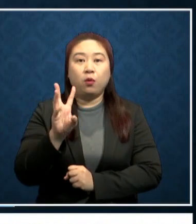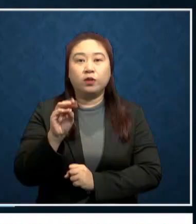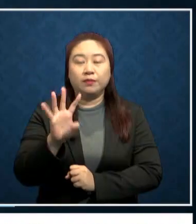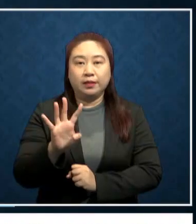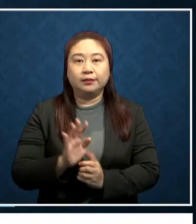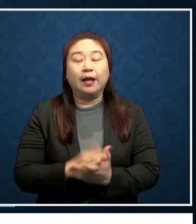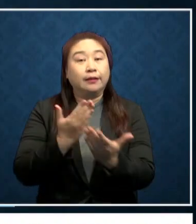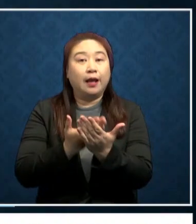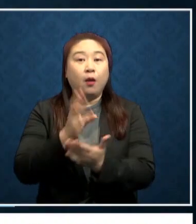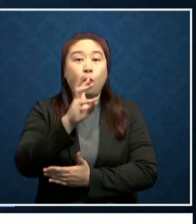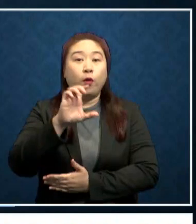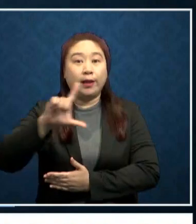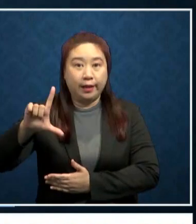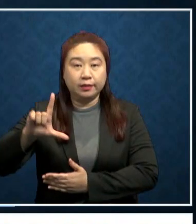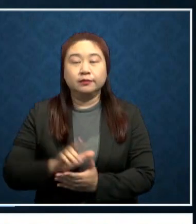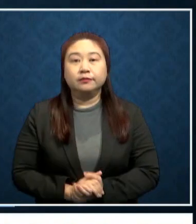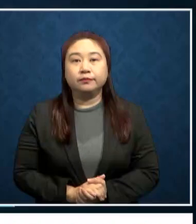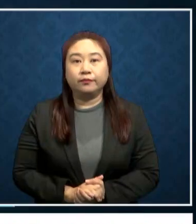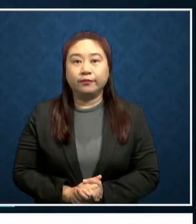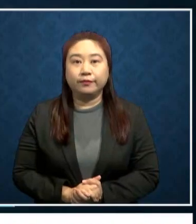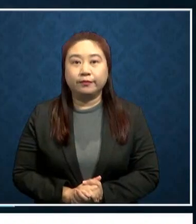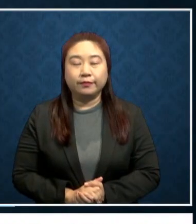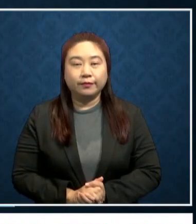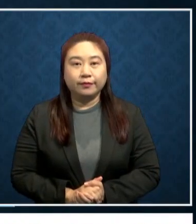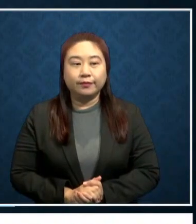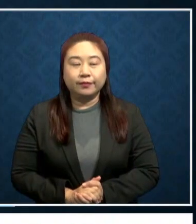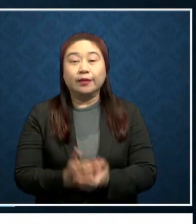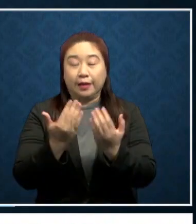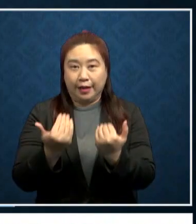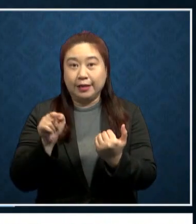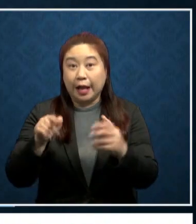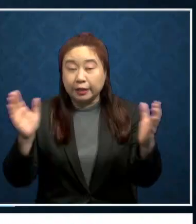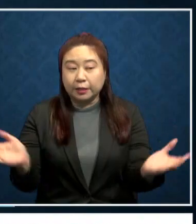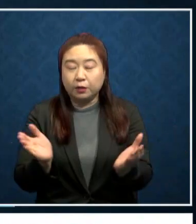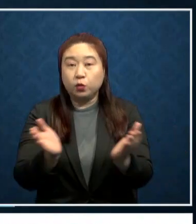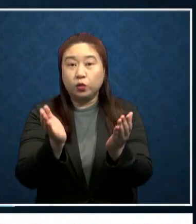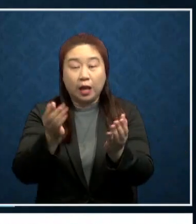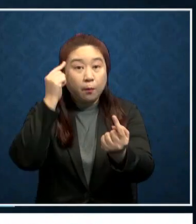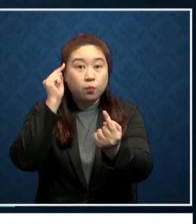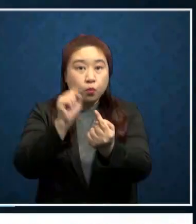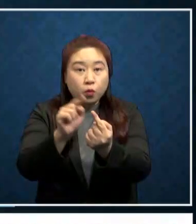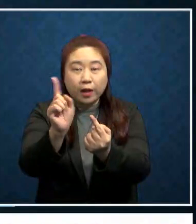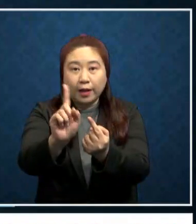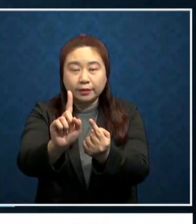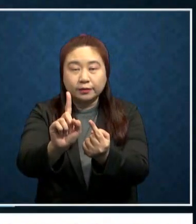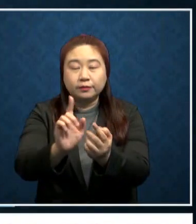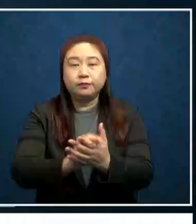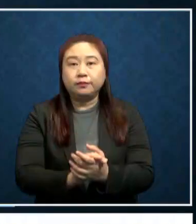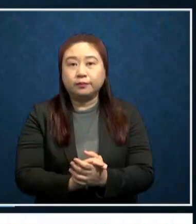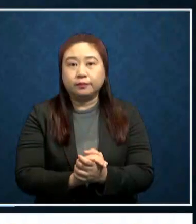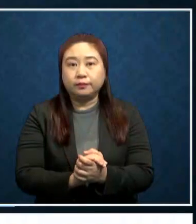600ล้านเนี่ยนะครับอันนี้ก็กรอบการสนับสนุนนะครับจะมุ่งเน้นผลและ